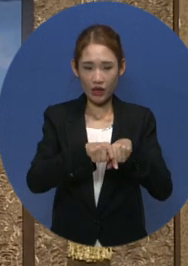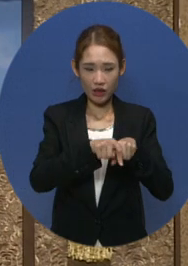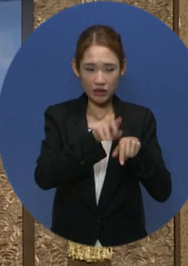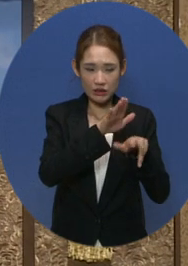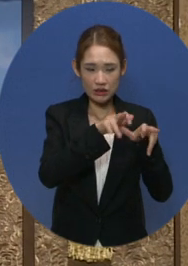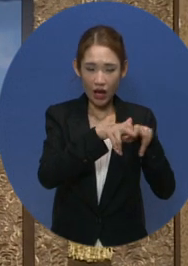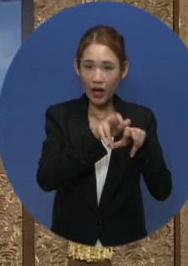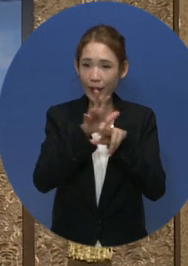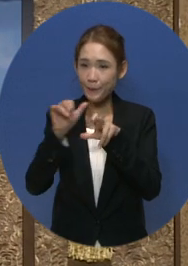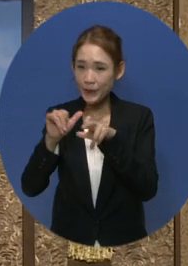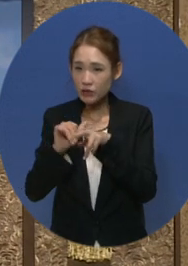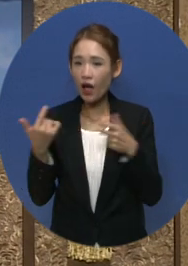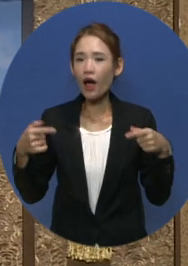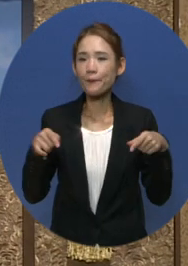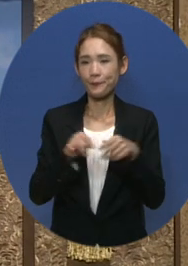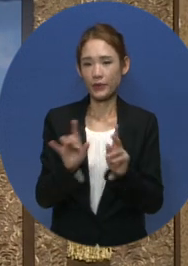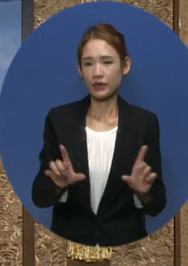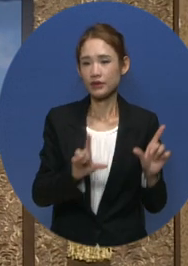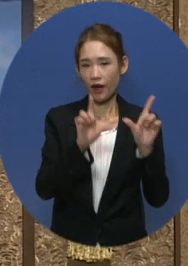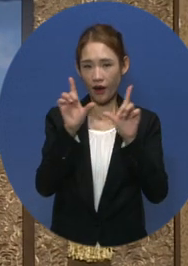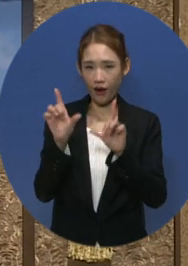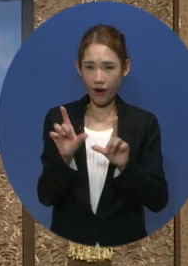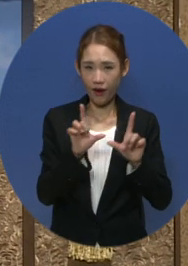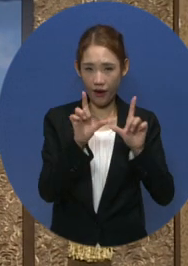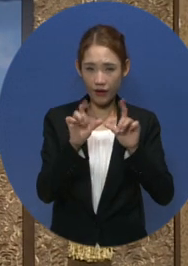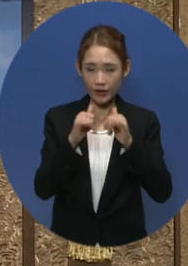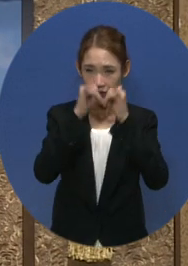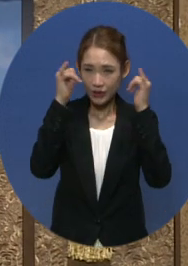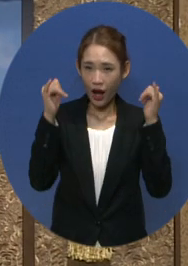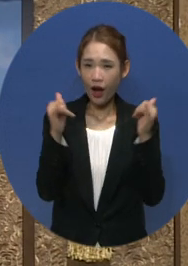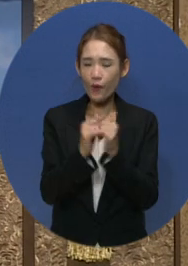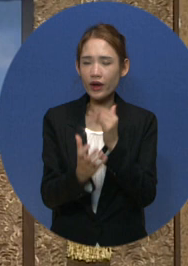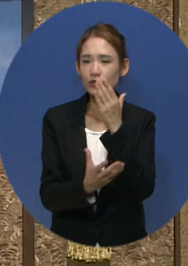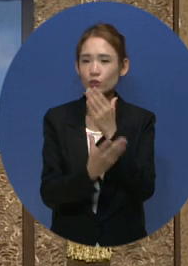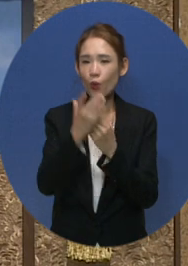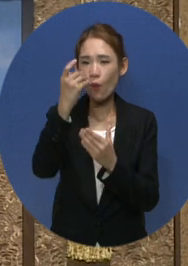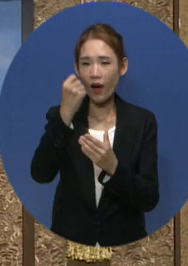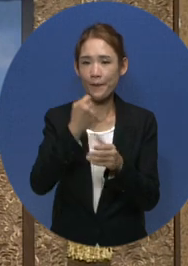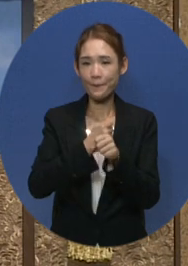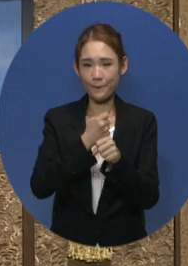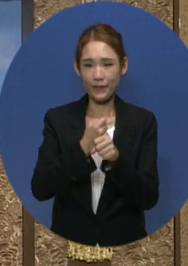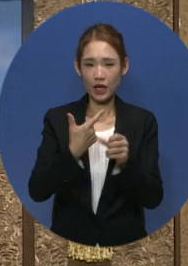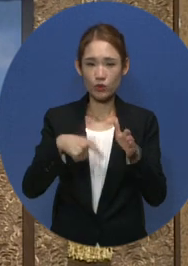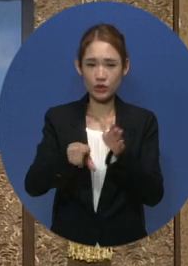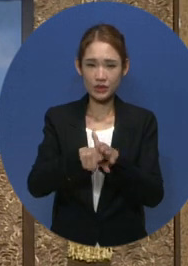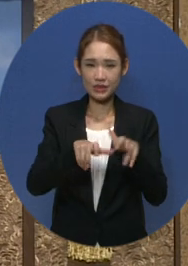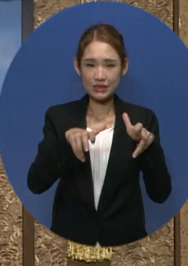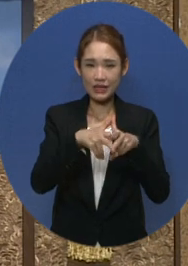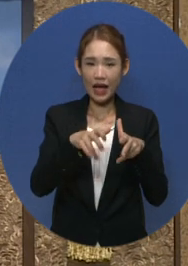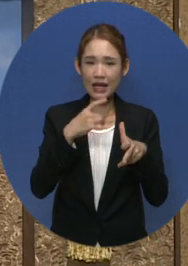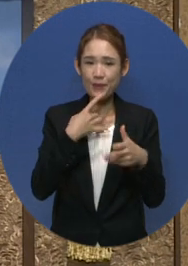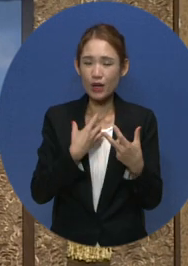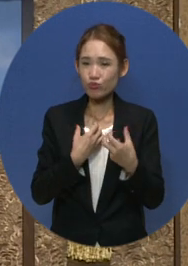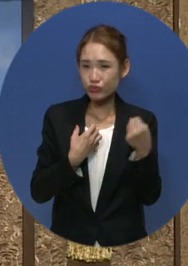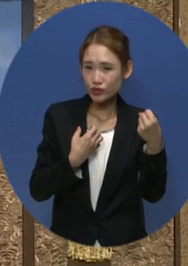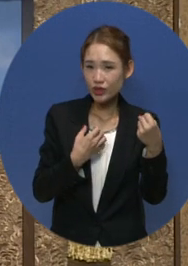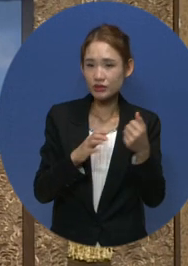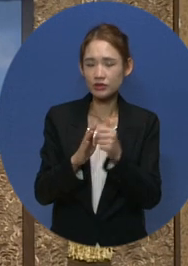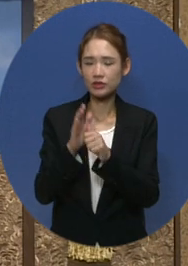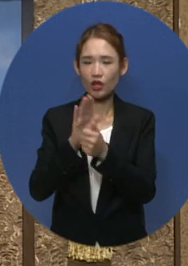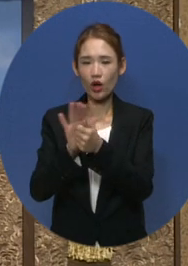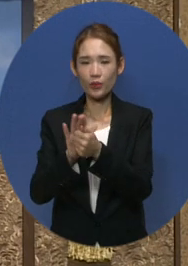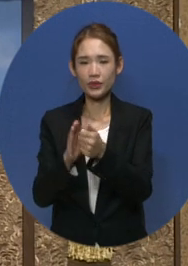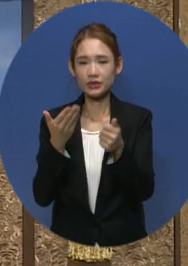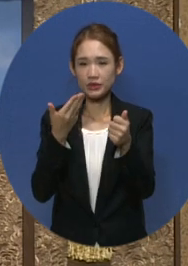건데 그렇게 이제 사회통합을 이루기 위해서는 장애인만을 분리해서 서비스를 제공하는